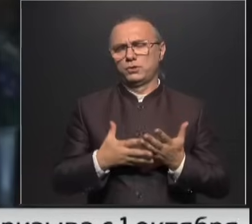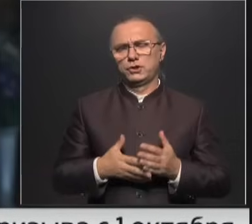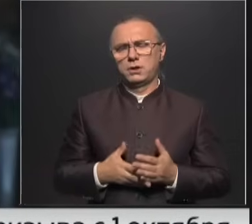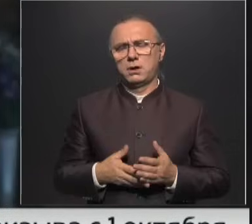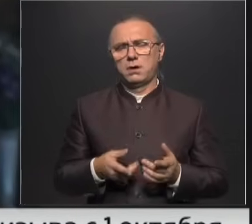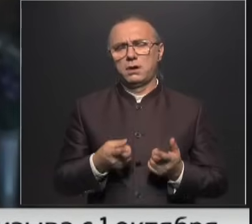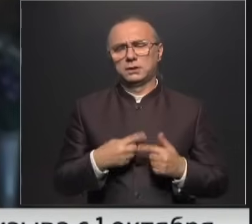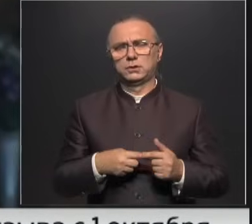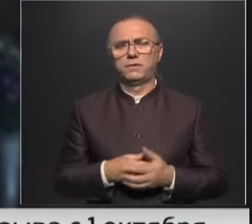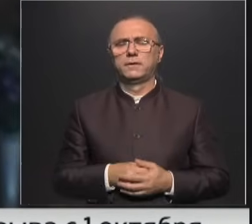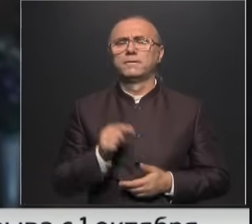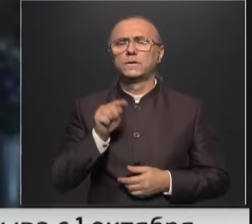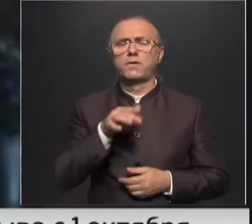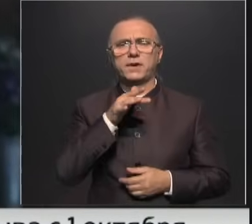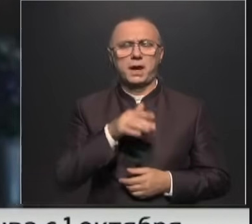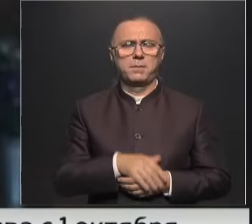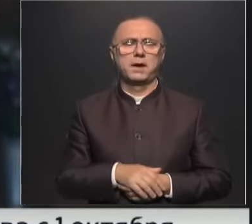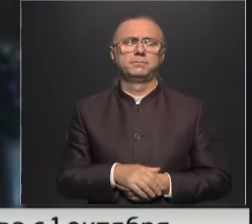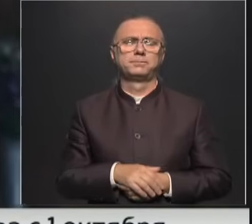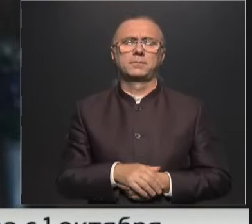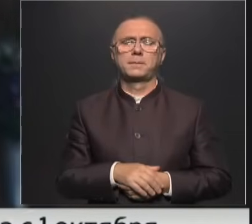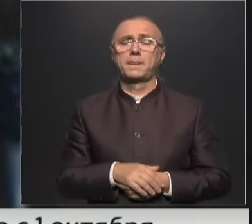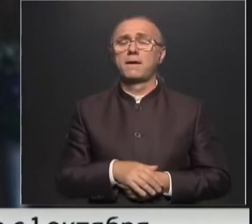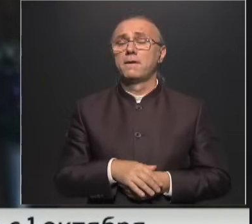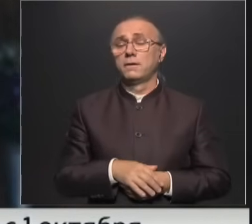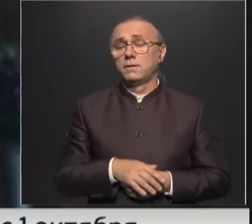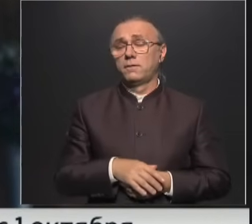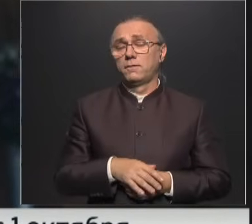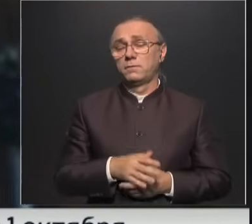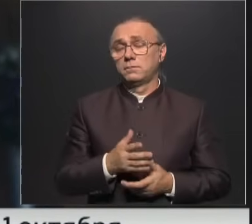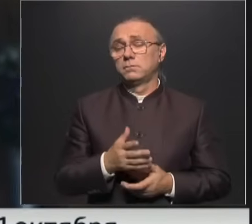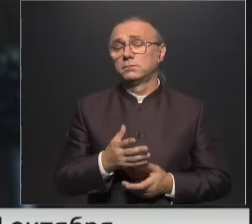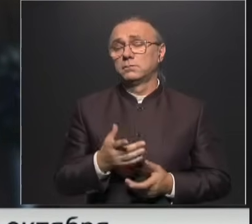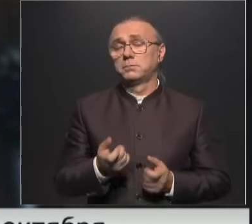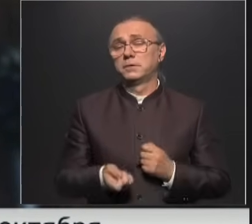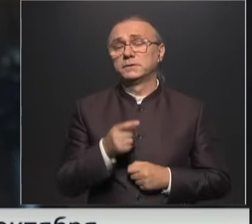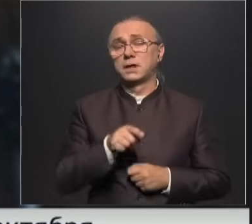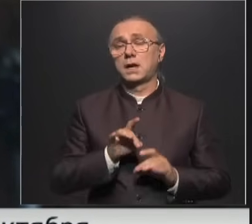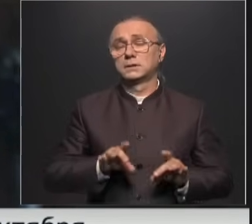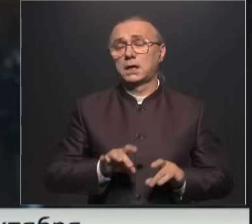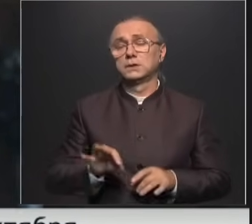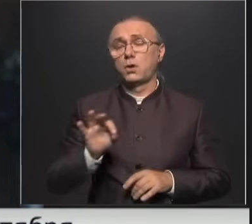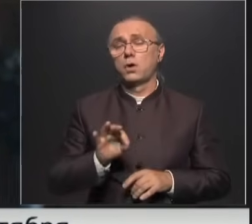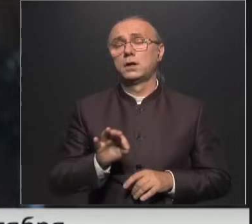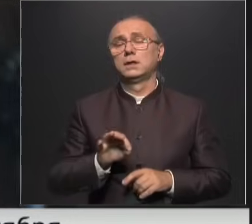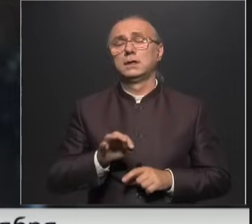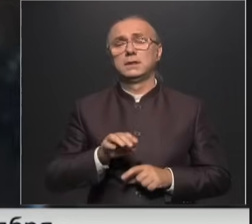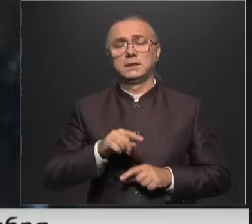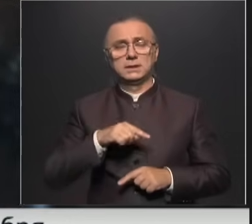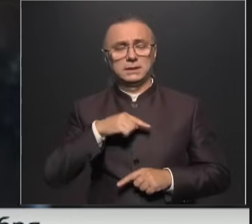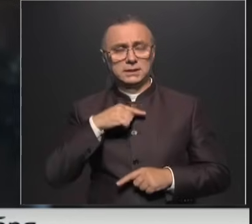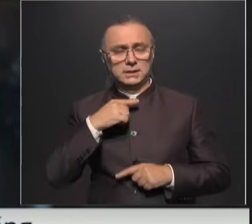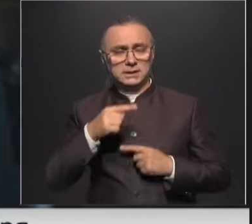размеров. Именно в то время до православной Москвы и дошел рассказ об исповеднических подвигах святителя